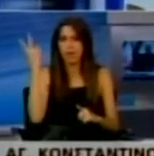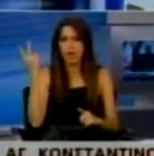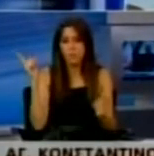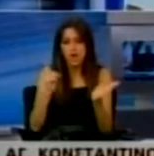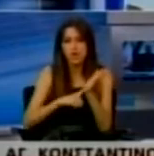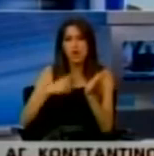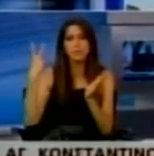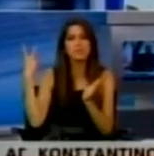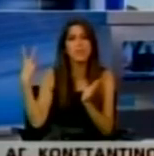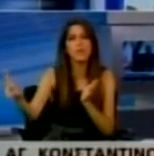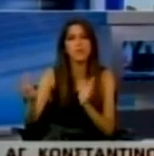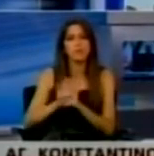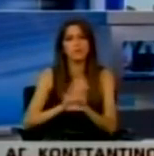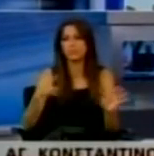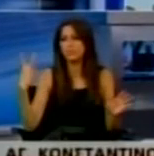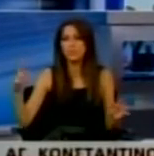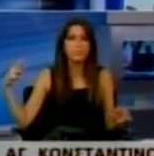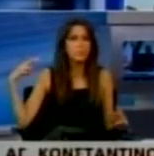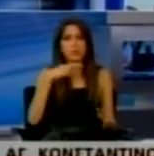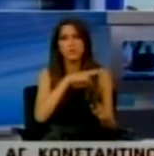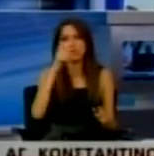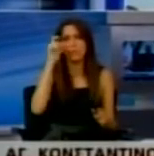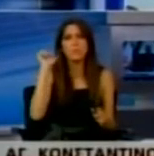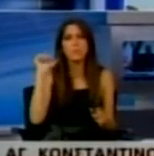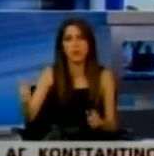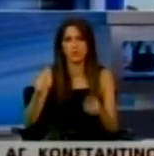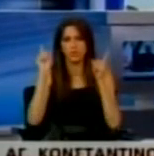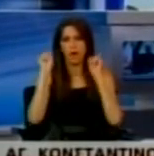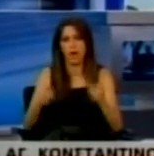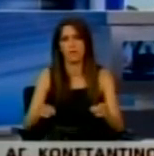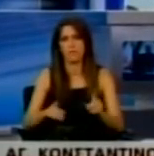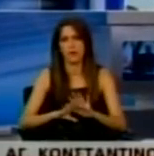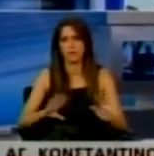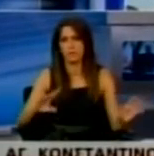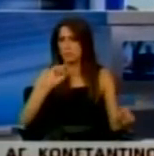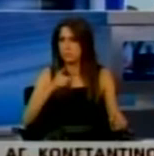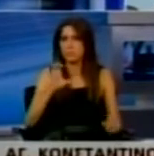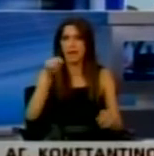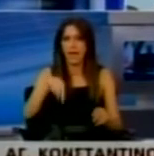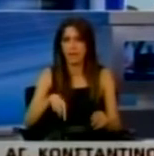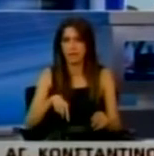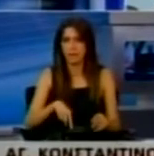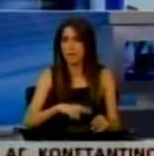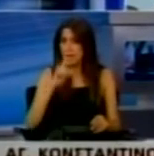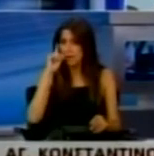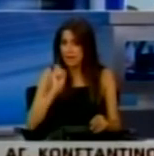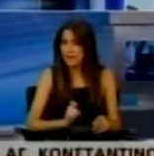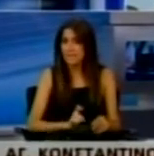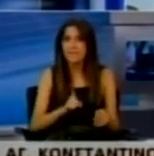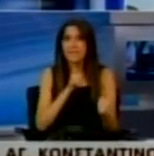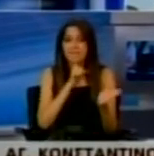και μάλιστα μια πράξη νομοθετικού περιεχομένου η οποία δεν υπογράφεται από 4